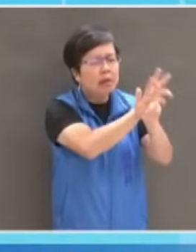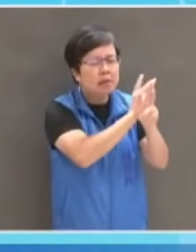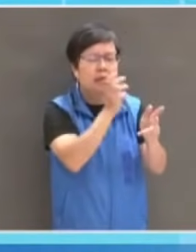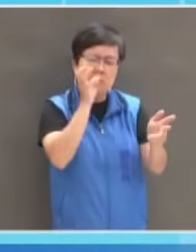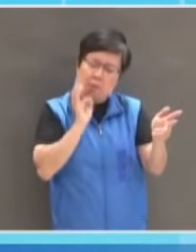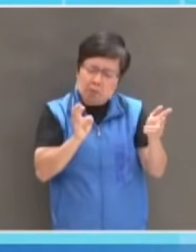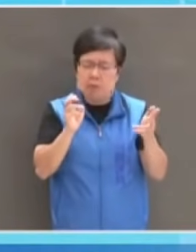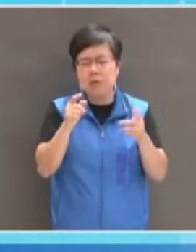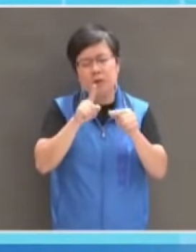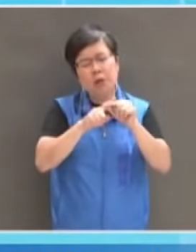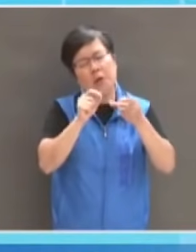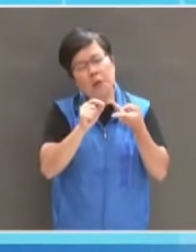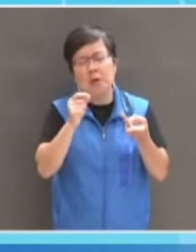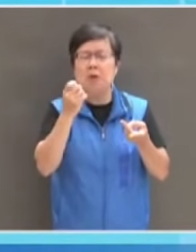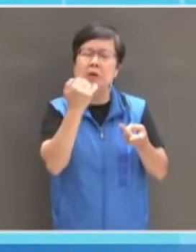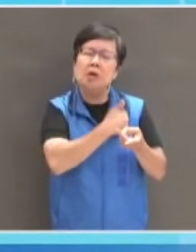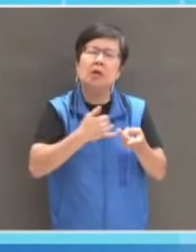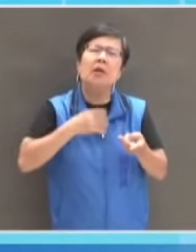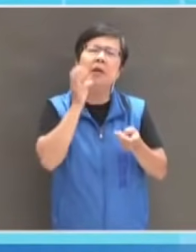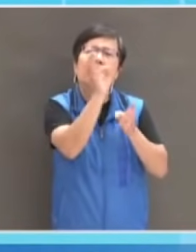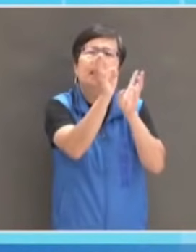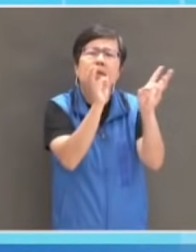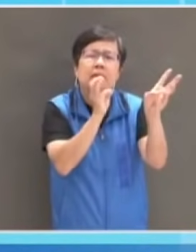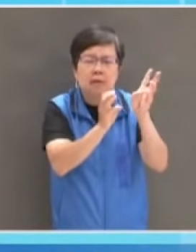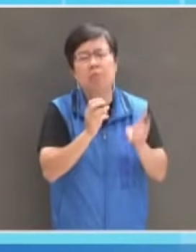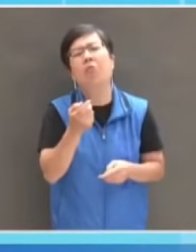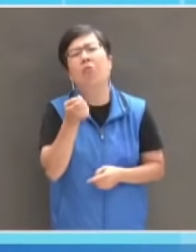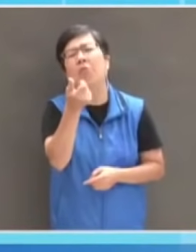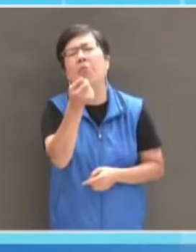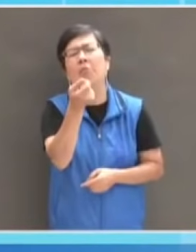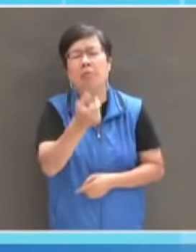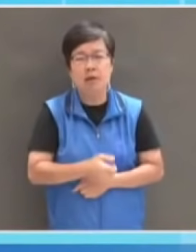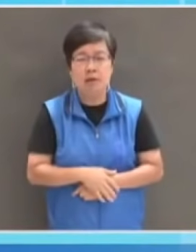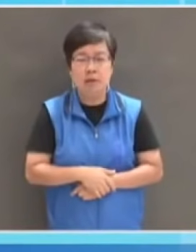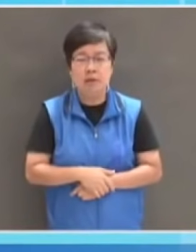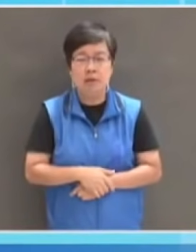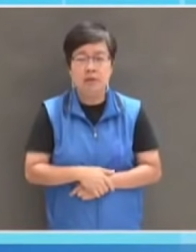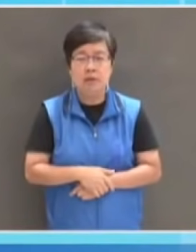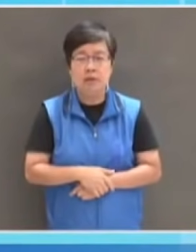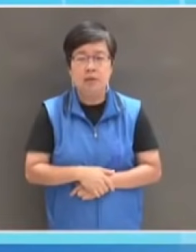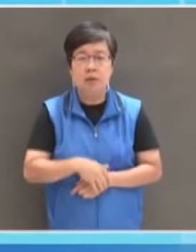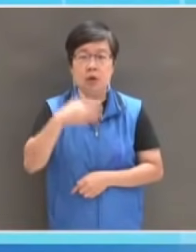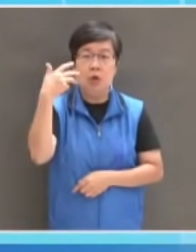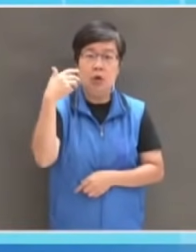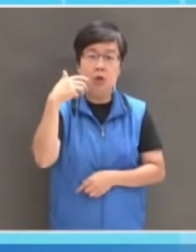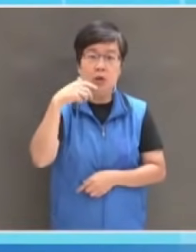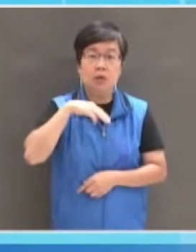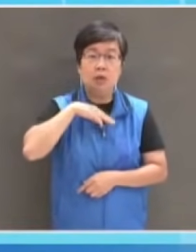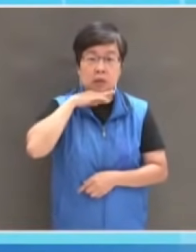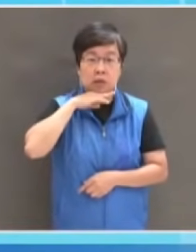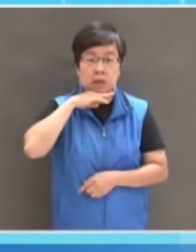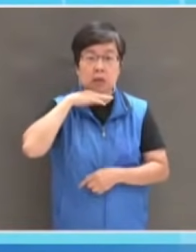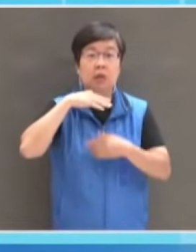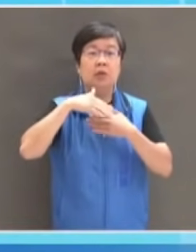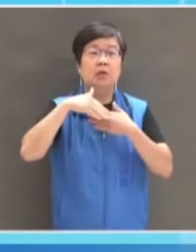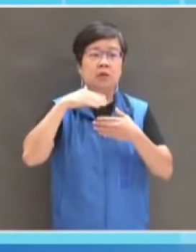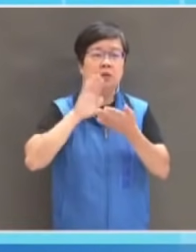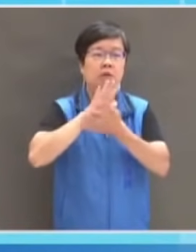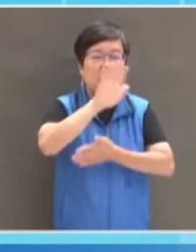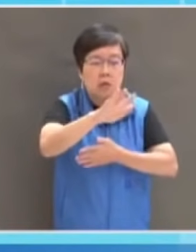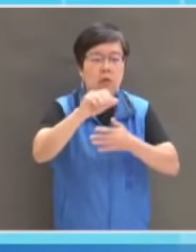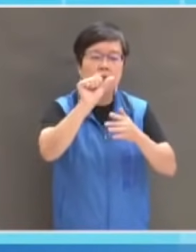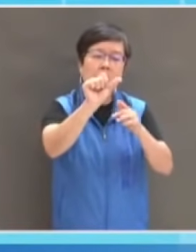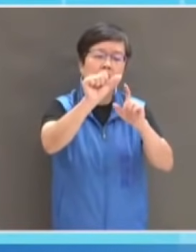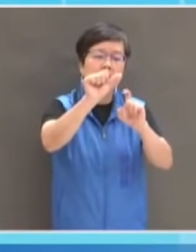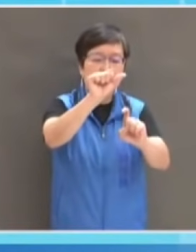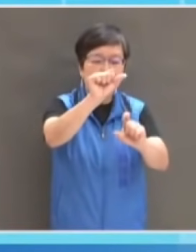和，甚至在刚开始发生的五股的地方。到了五月十五号前，各